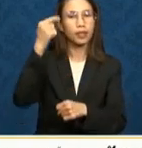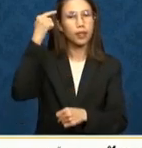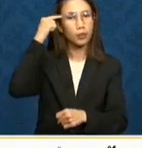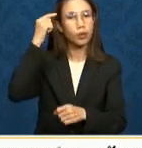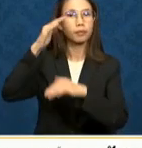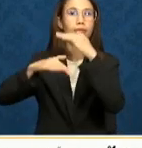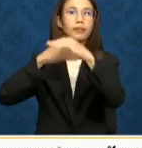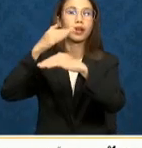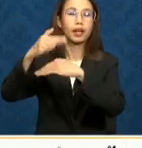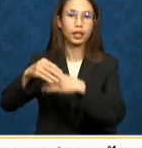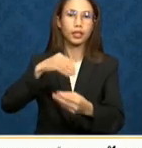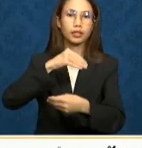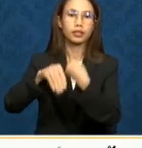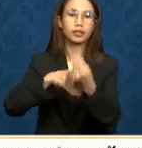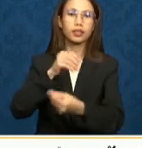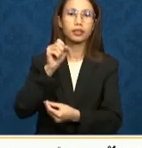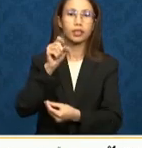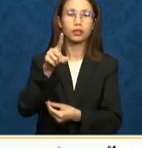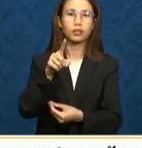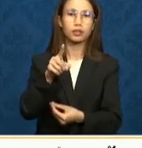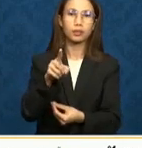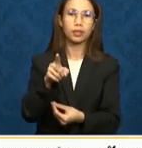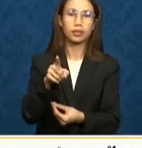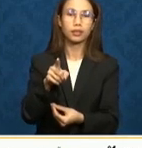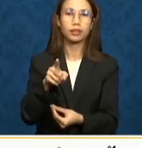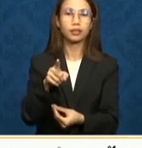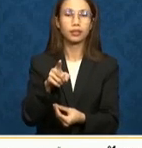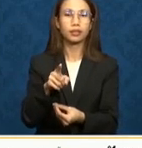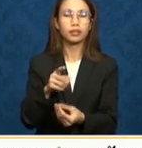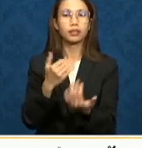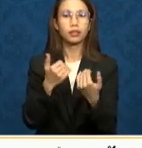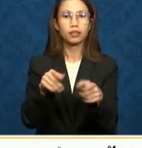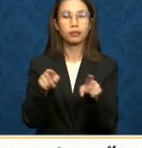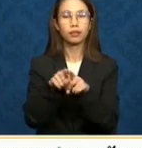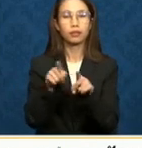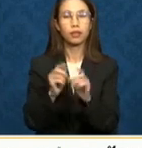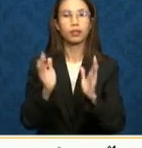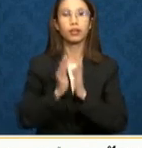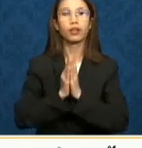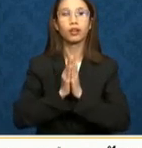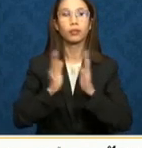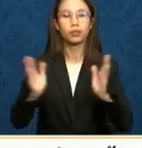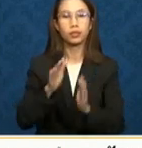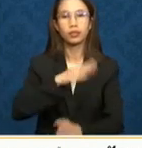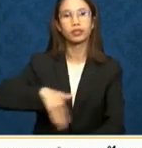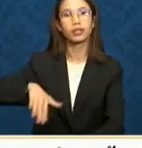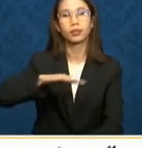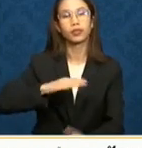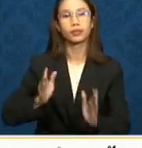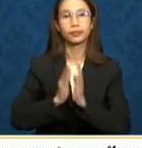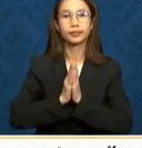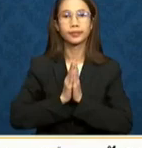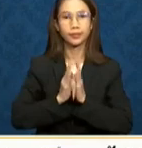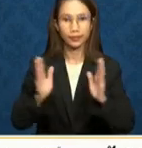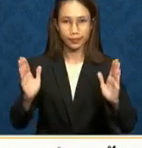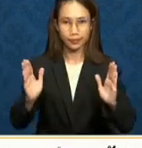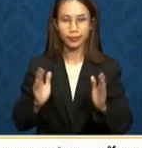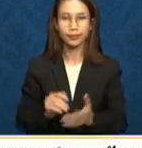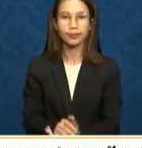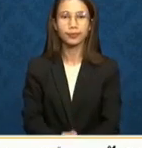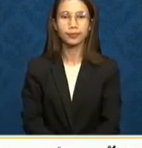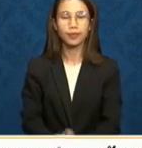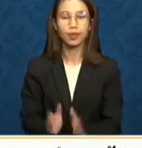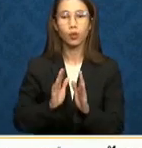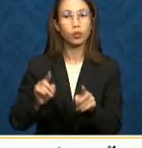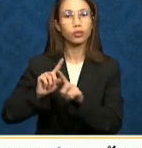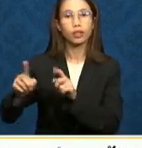ริญเติบโตทางเศรษฐกิจและผมคิดว่าจะยิ่งดีขึ้นทุกวันครับขอขอบคุณทุกสิ่งที่ได้นะครับคอมเมนต์ห